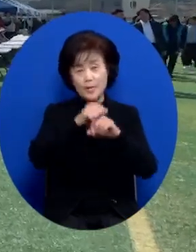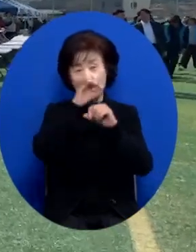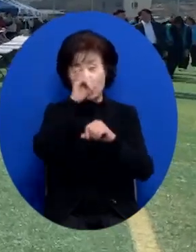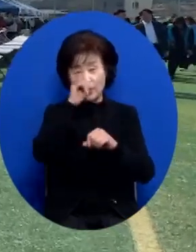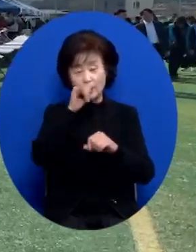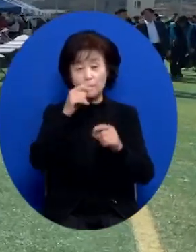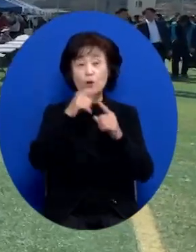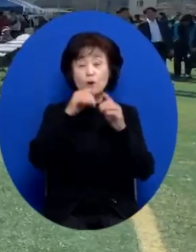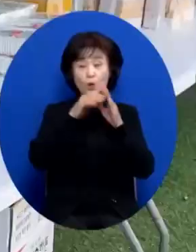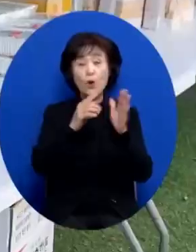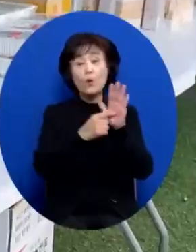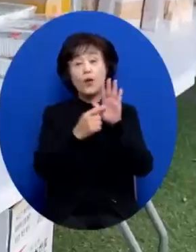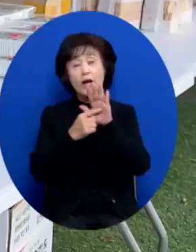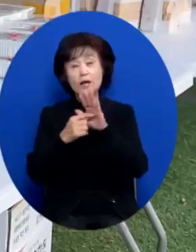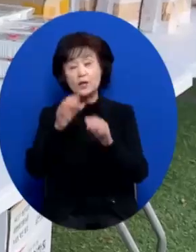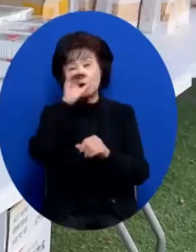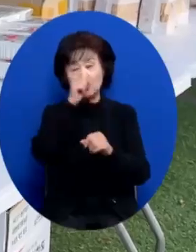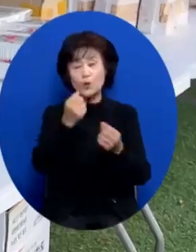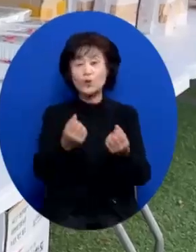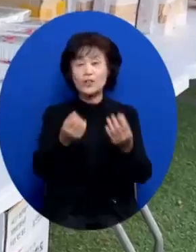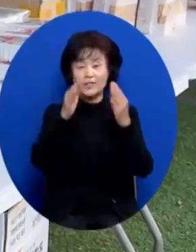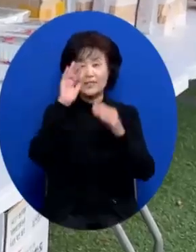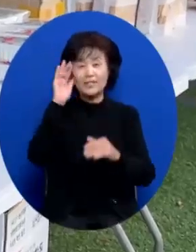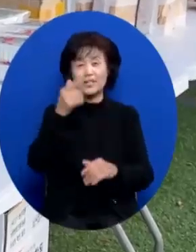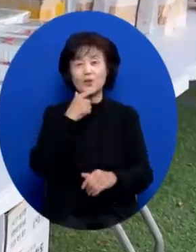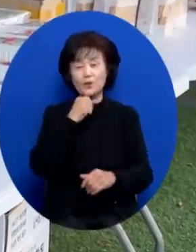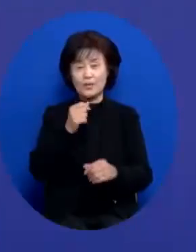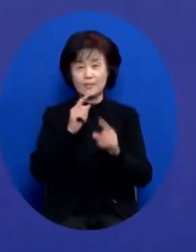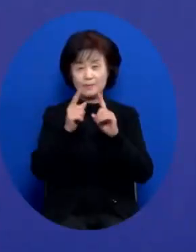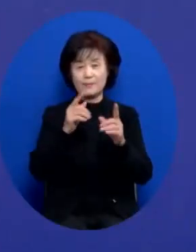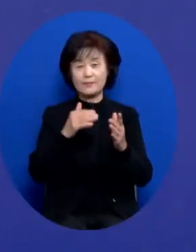알리기 좋은 기회가 되길 바란다고 말했습니다.